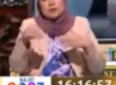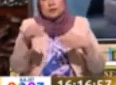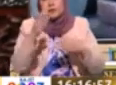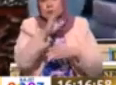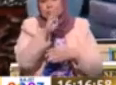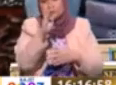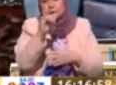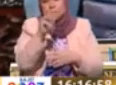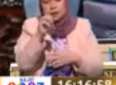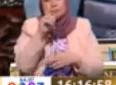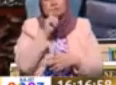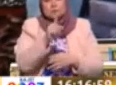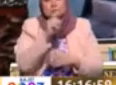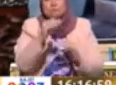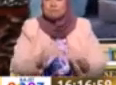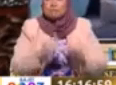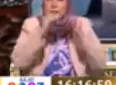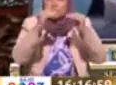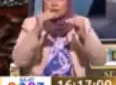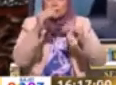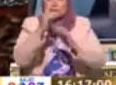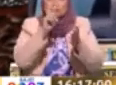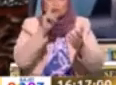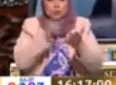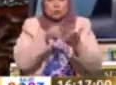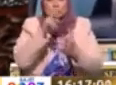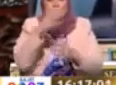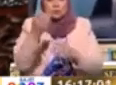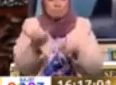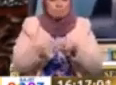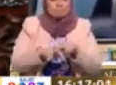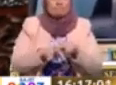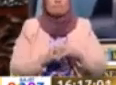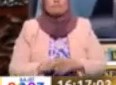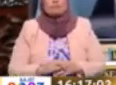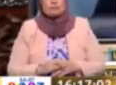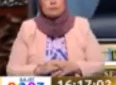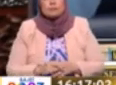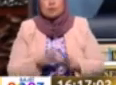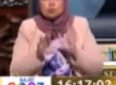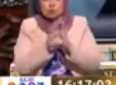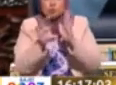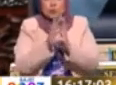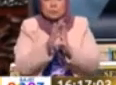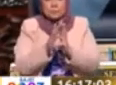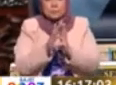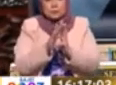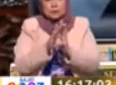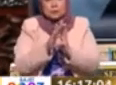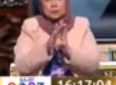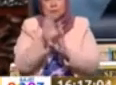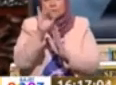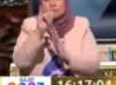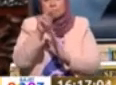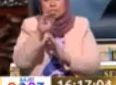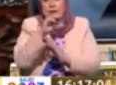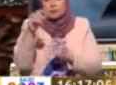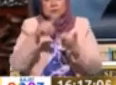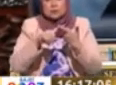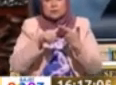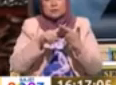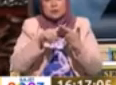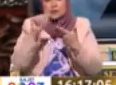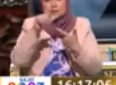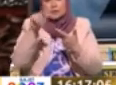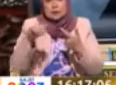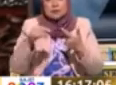Kadar BKM maksimum ini meningkat berbanding RM2,500 tahun ini. Misalnya, pasangan Firdaus dan Nur Aliza dari Pasti Gudang yang